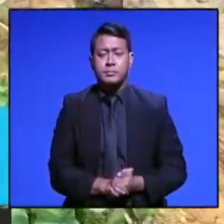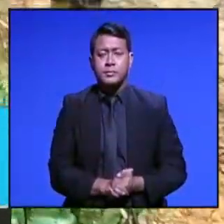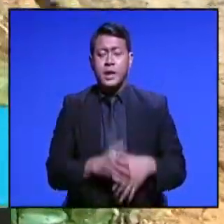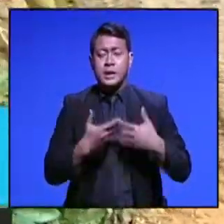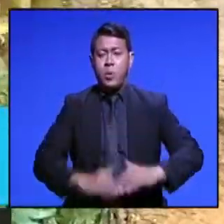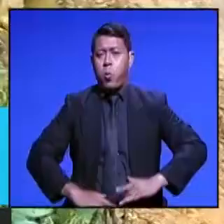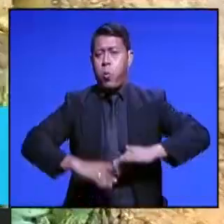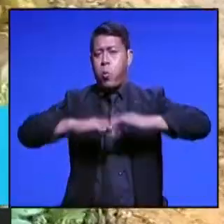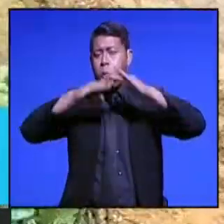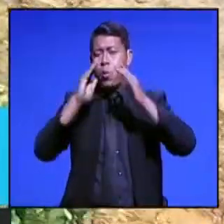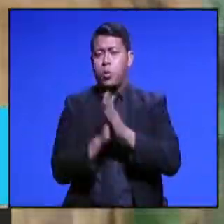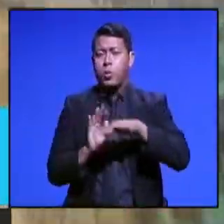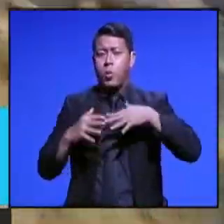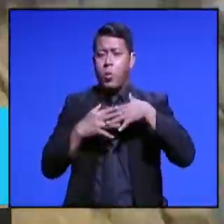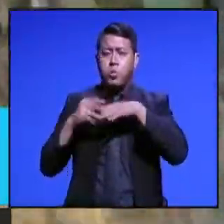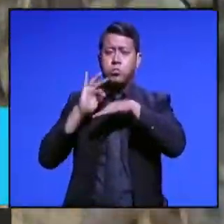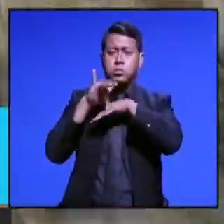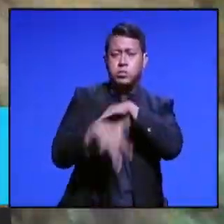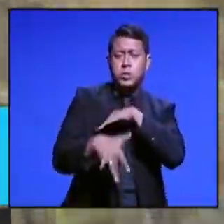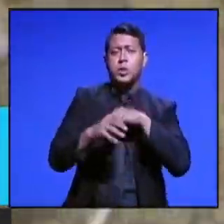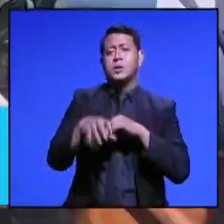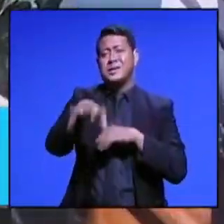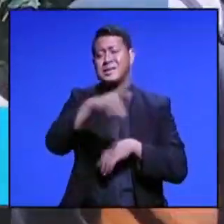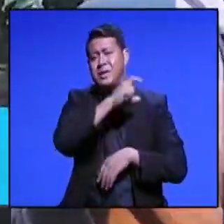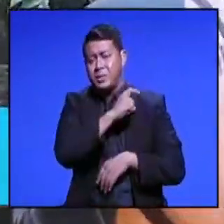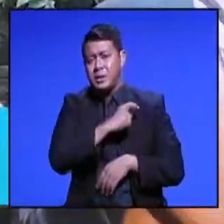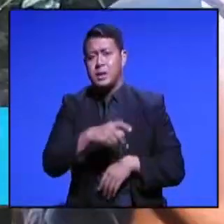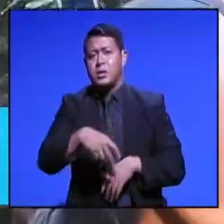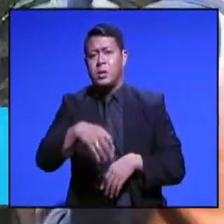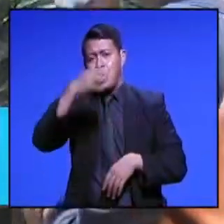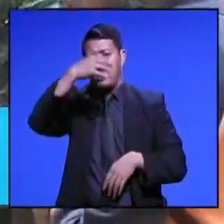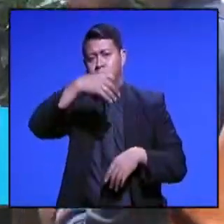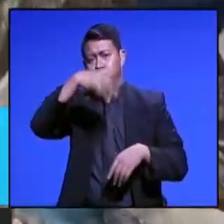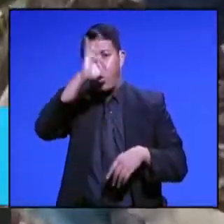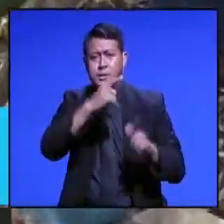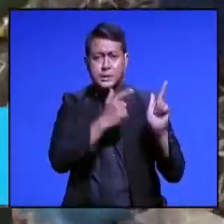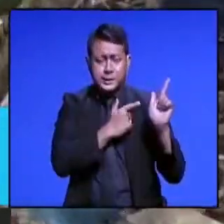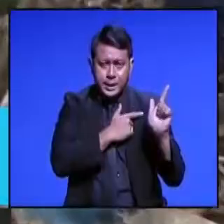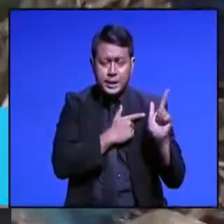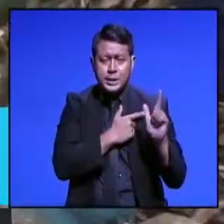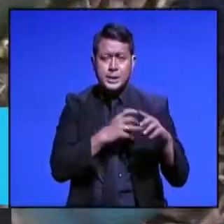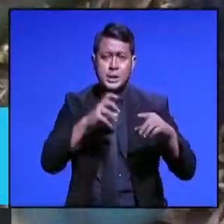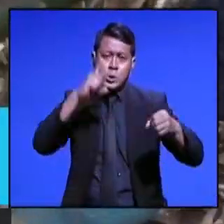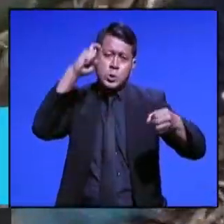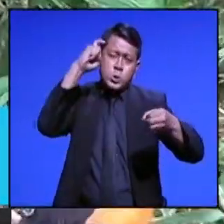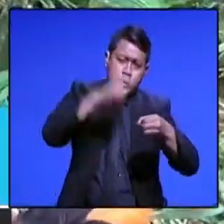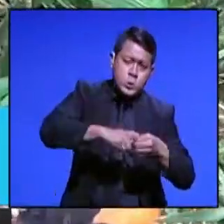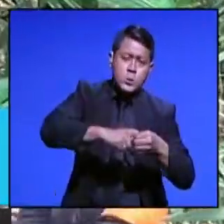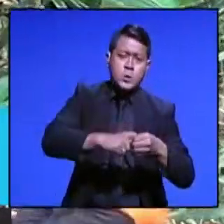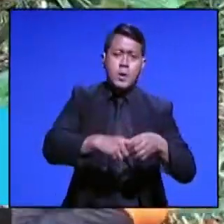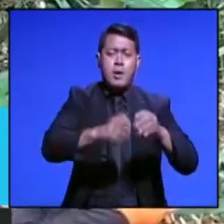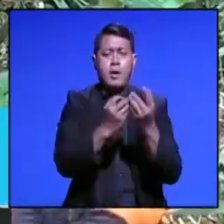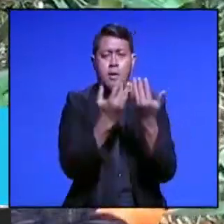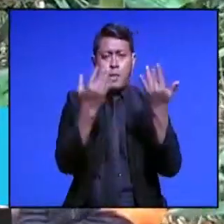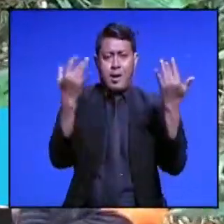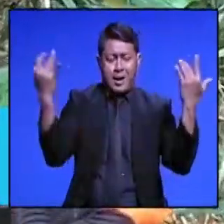Pasca banjir bandang disertai tanah longsor di sejumlah kecamatan, aparat gabungan TNI Polri akhirnya menyegel sejumlah lahan galian